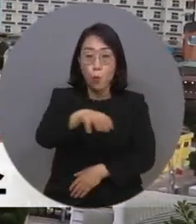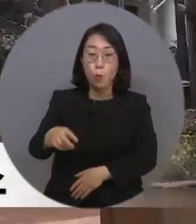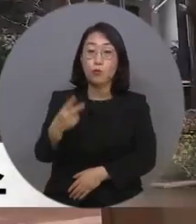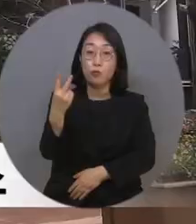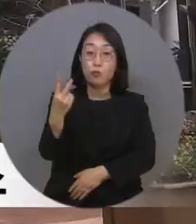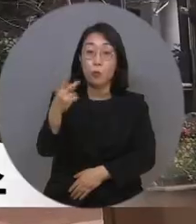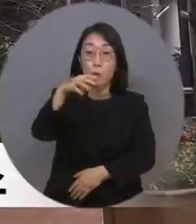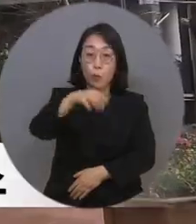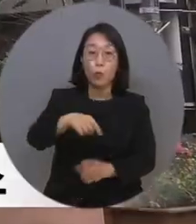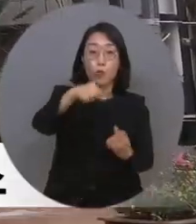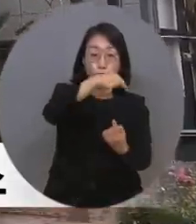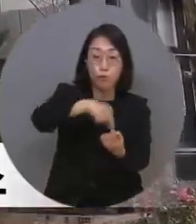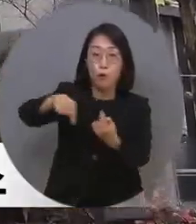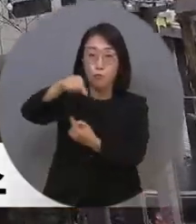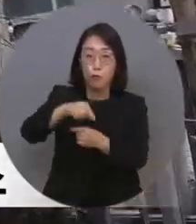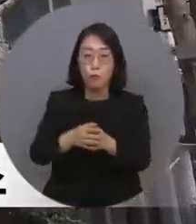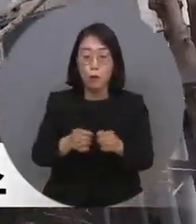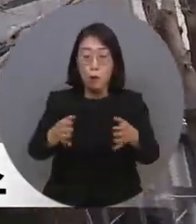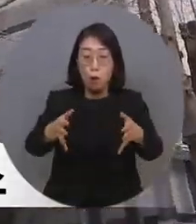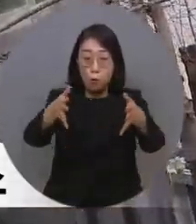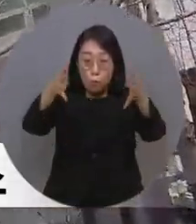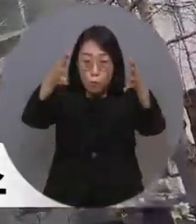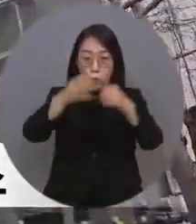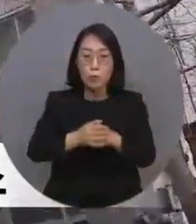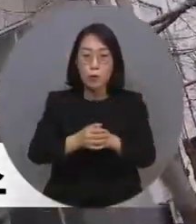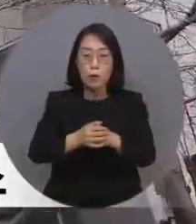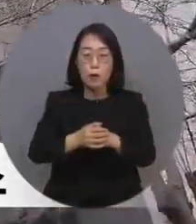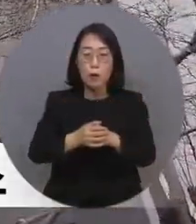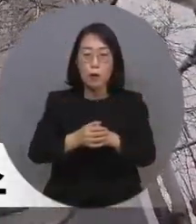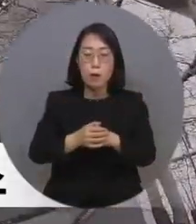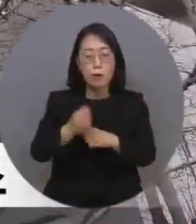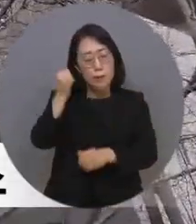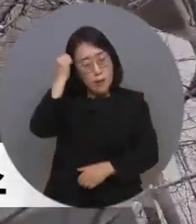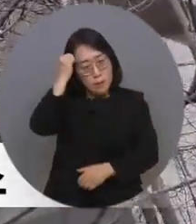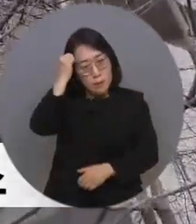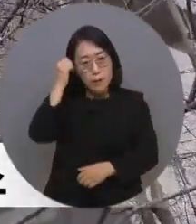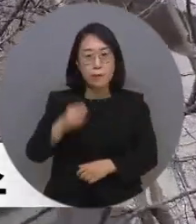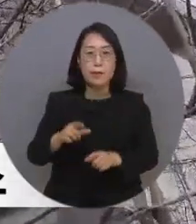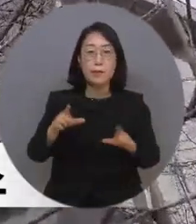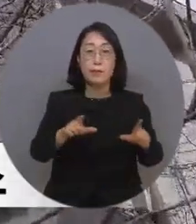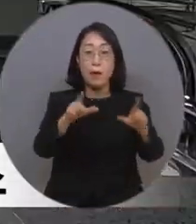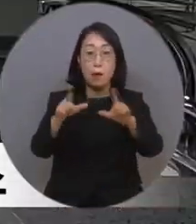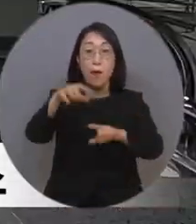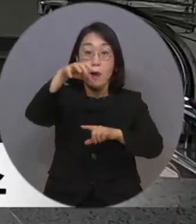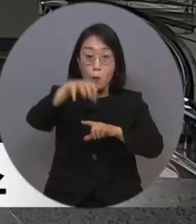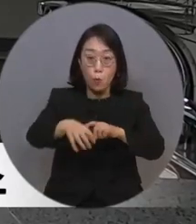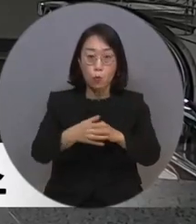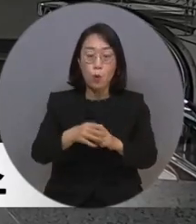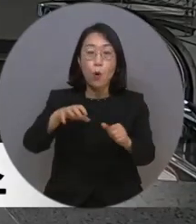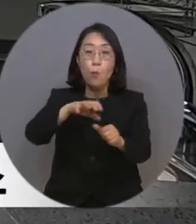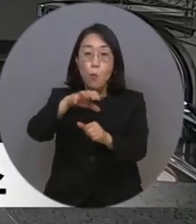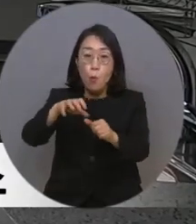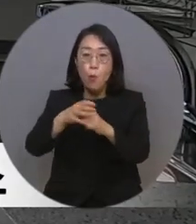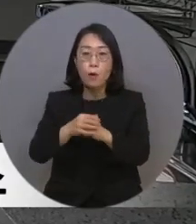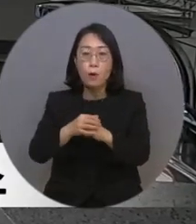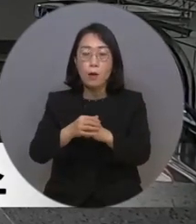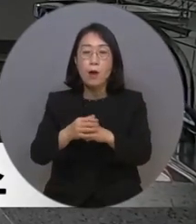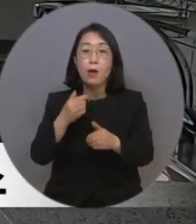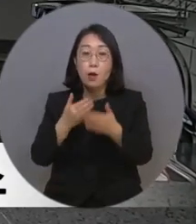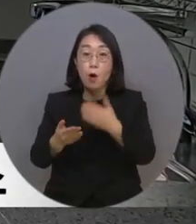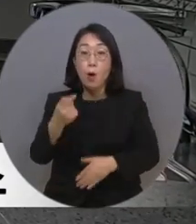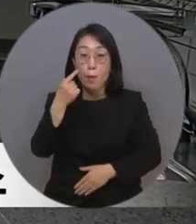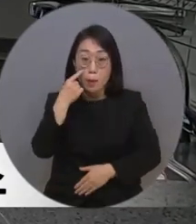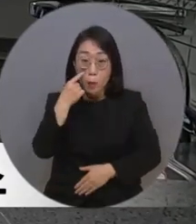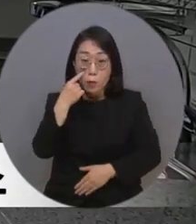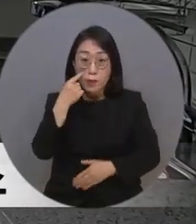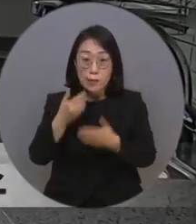운영되며 각각 5층 건물에 자립준비 청년이 거주할 수 있는 생활관과 보호 아동이 자립생활을 경험할 수